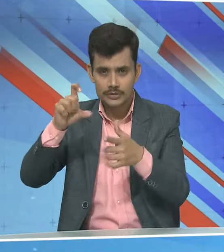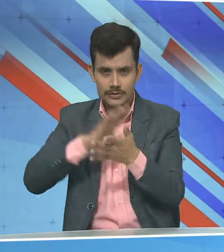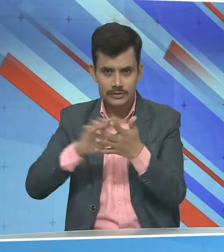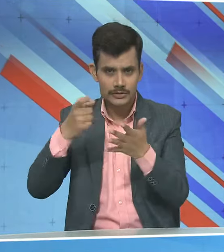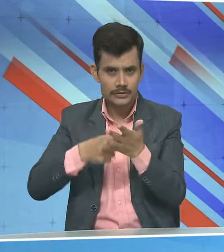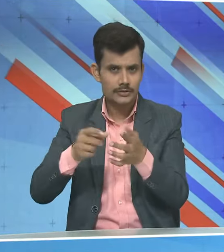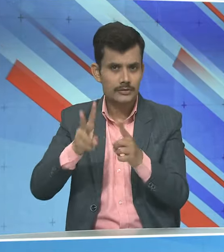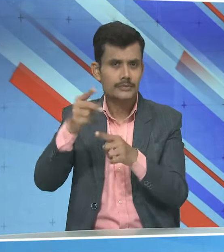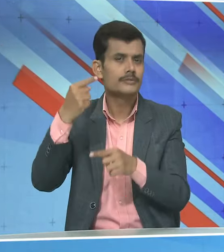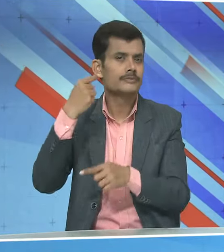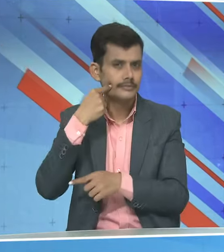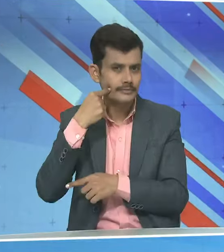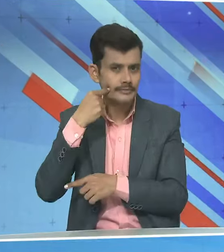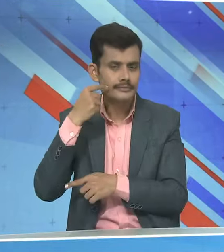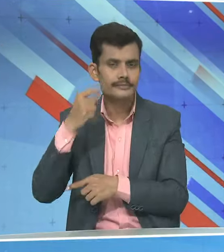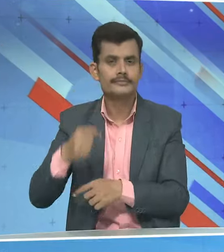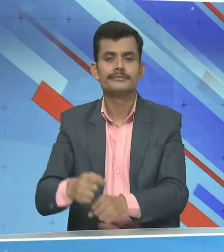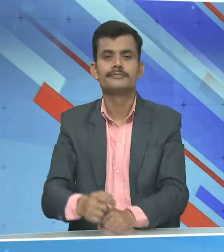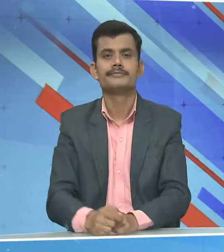ने।